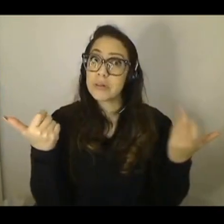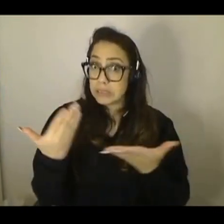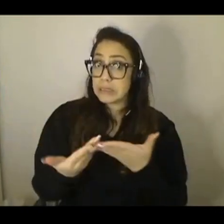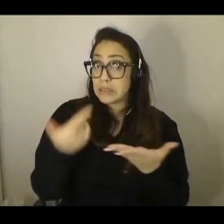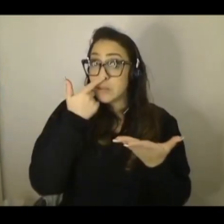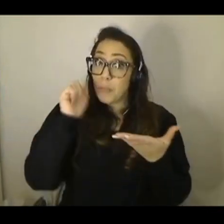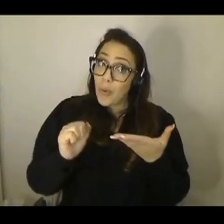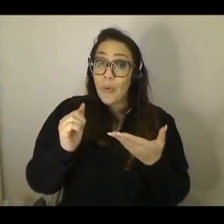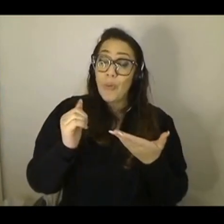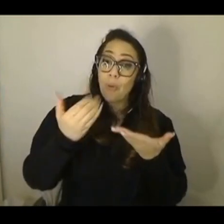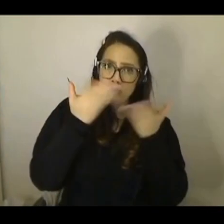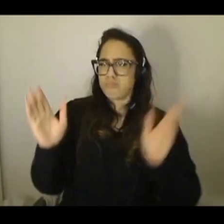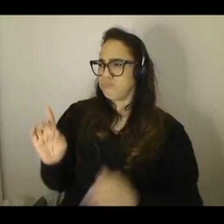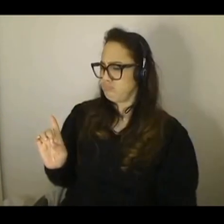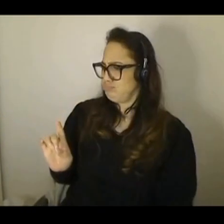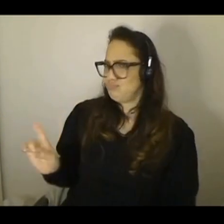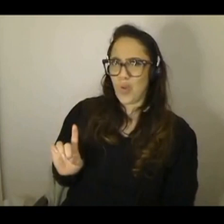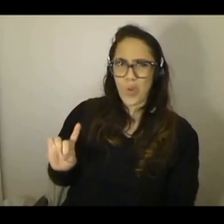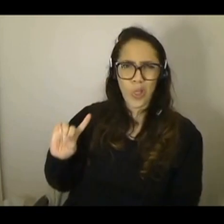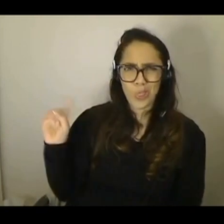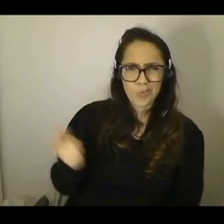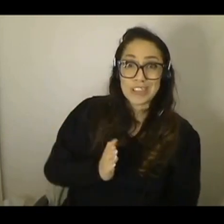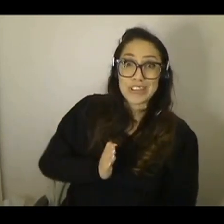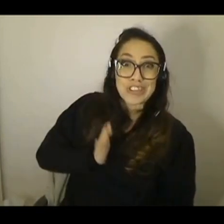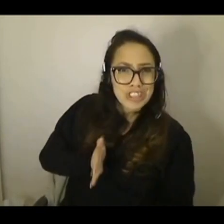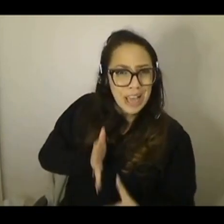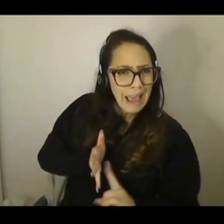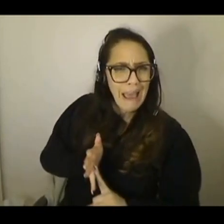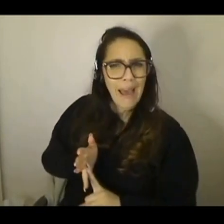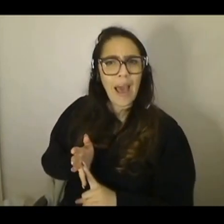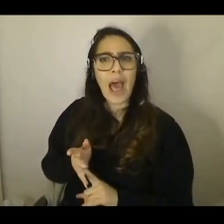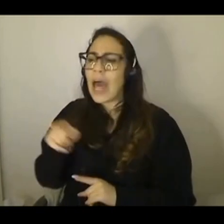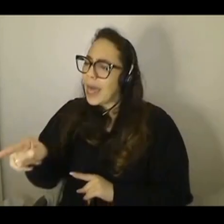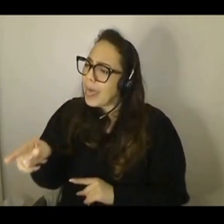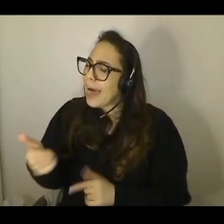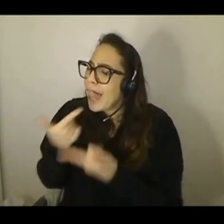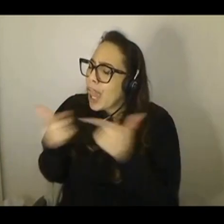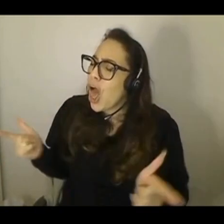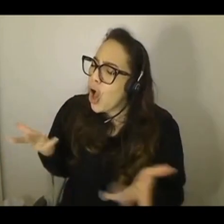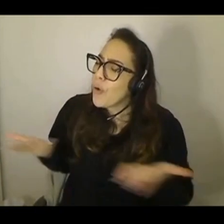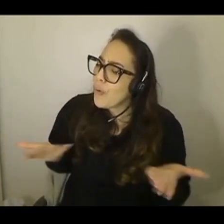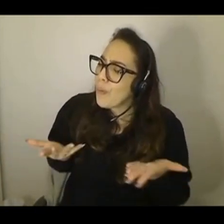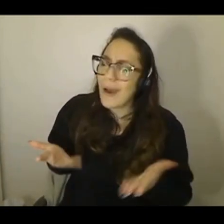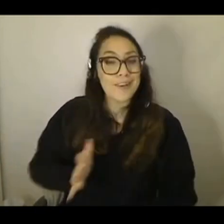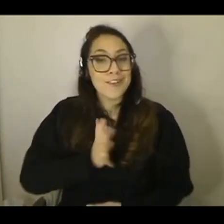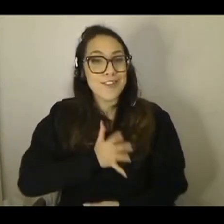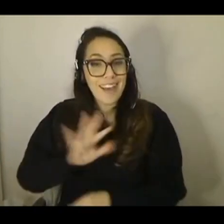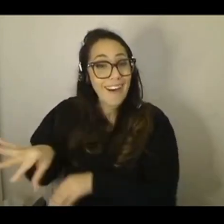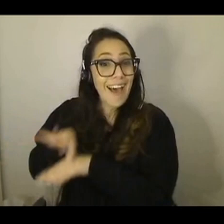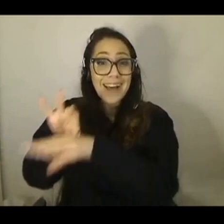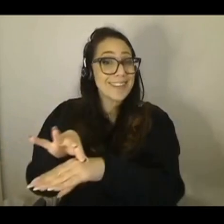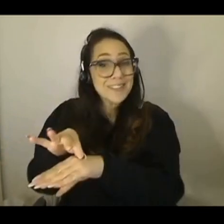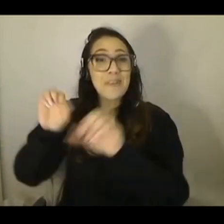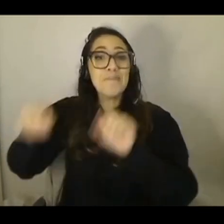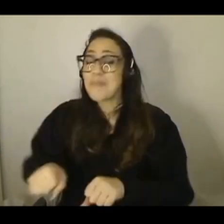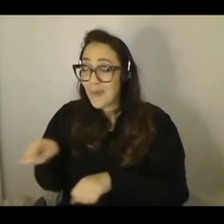ce sujet? Non. Tous les chiens, on leur demande pas quelle langue ils parlent. Hein. Ils ont tous les chiens d'assistance et tous les chiens